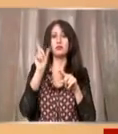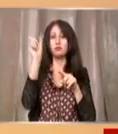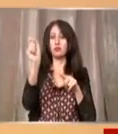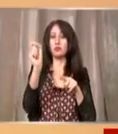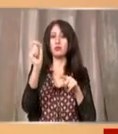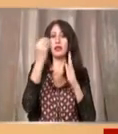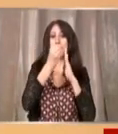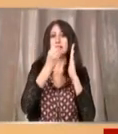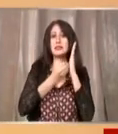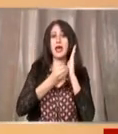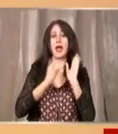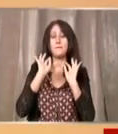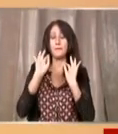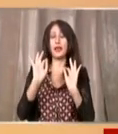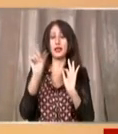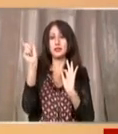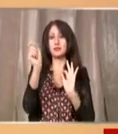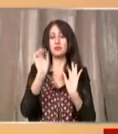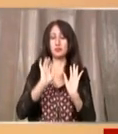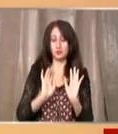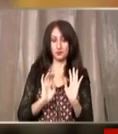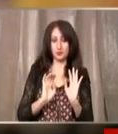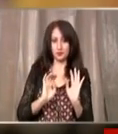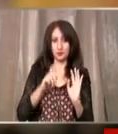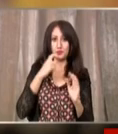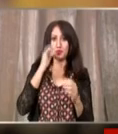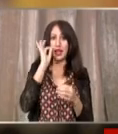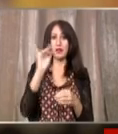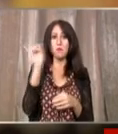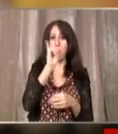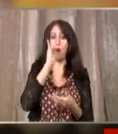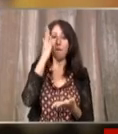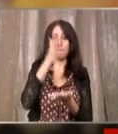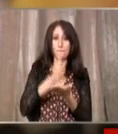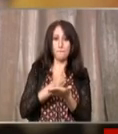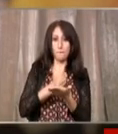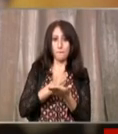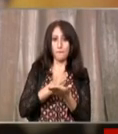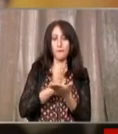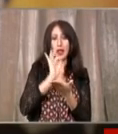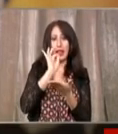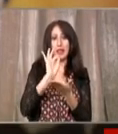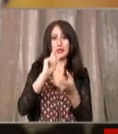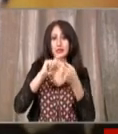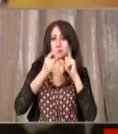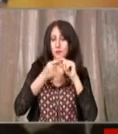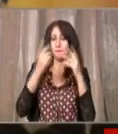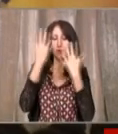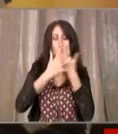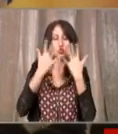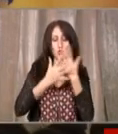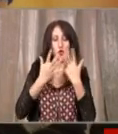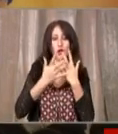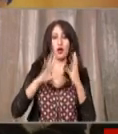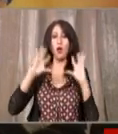امناء الحوار الوطني بالامس بياكد انه ان الاوان لكل القوى السياسيه